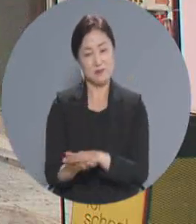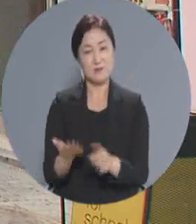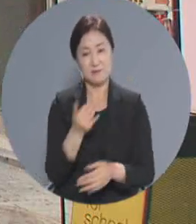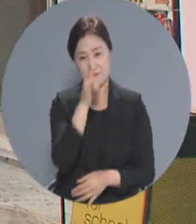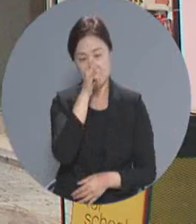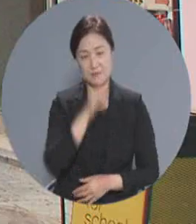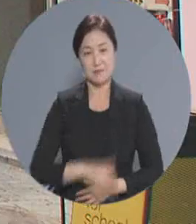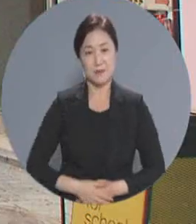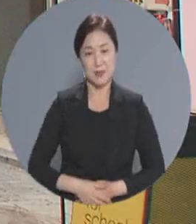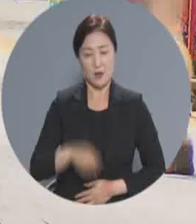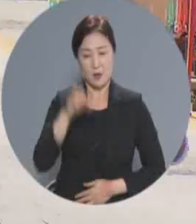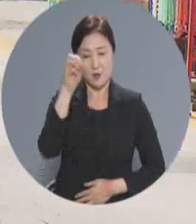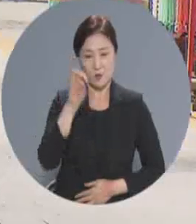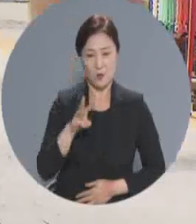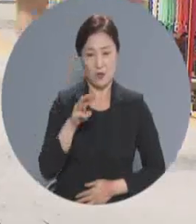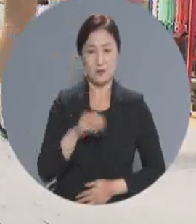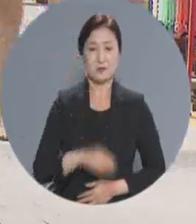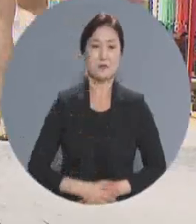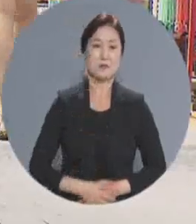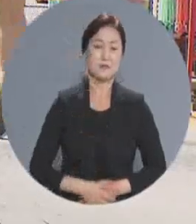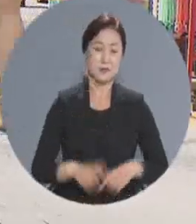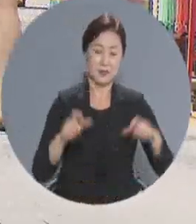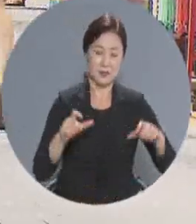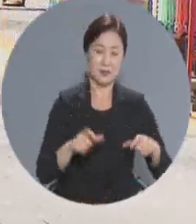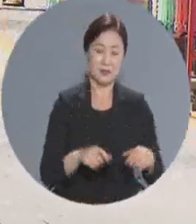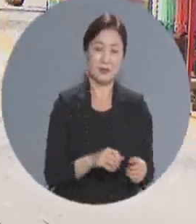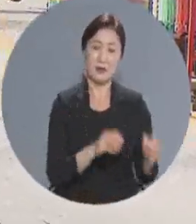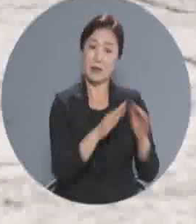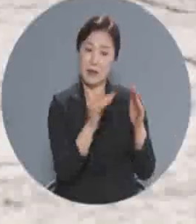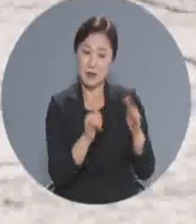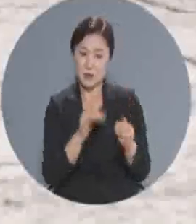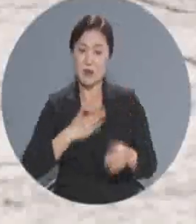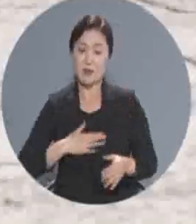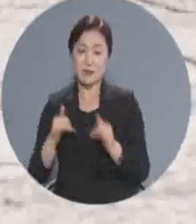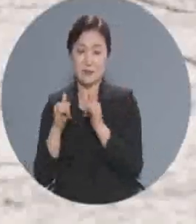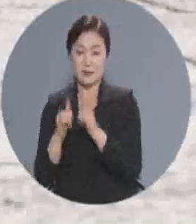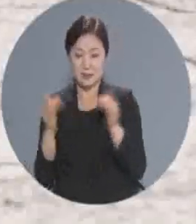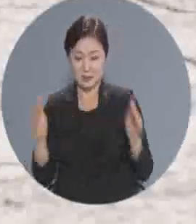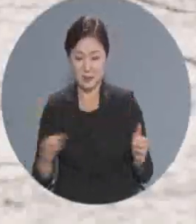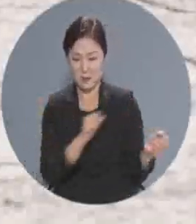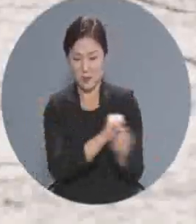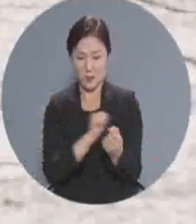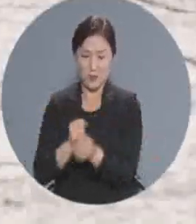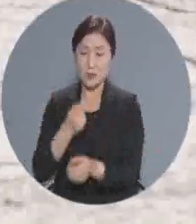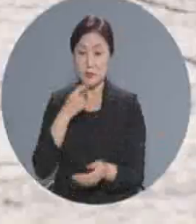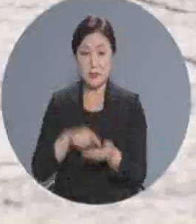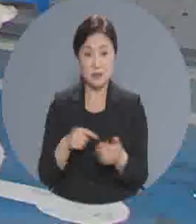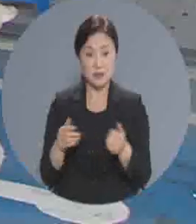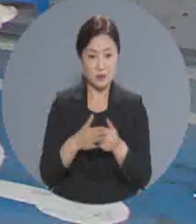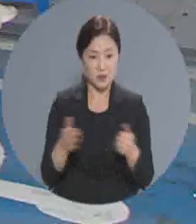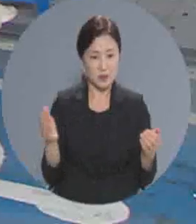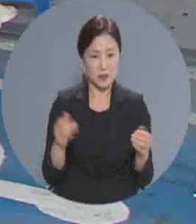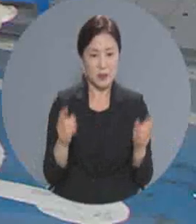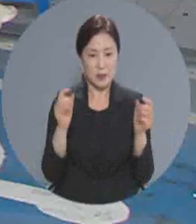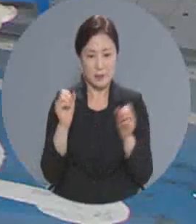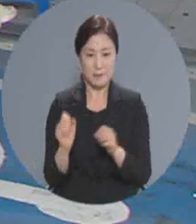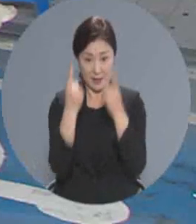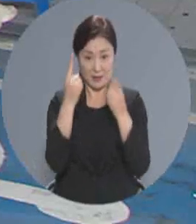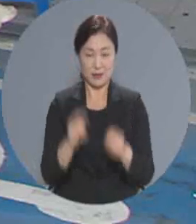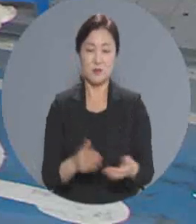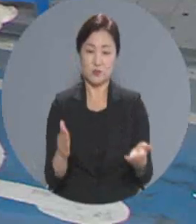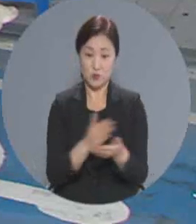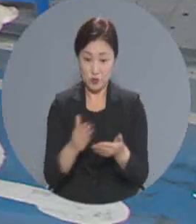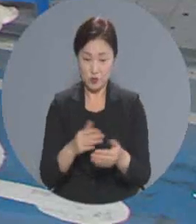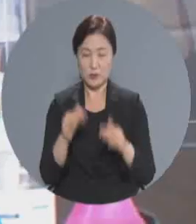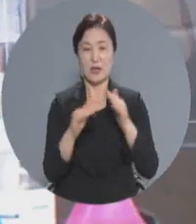방역당국은 가족과 지인을 통해서 빠르게 확산하는 델타 변이의 특성을 감안해서 누구라도 접촉자로 분류될 경우에는 가급적 가족